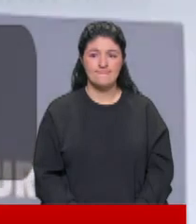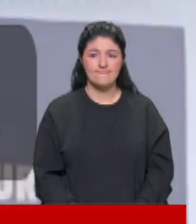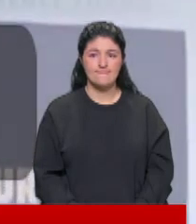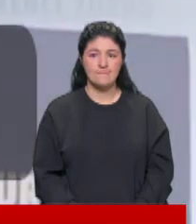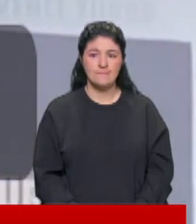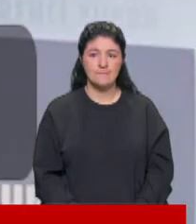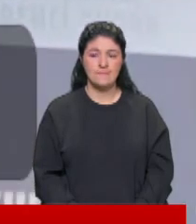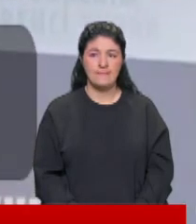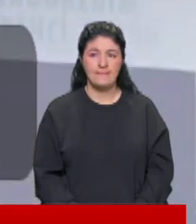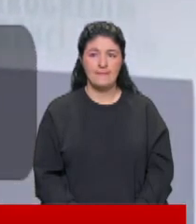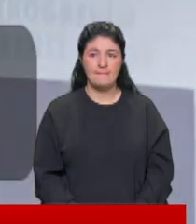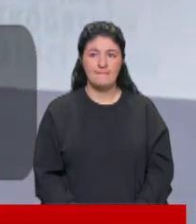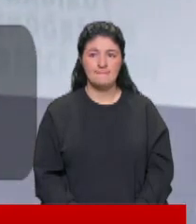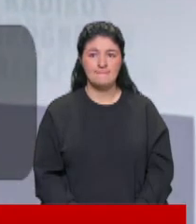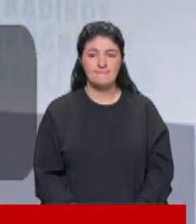vermek